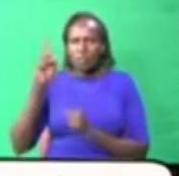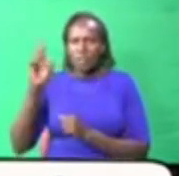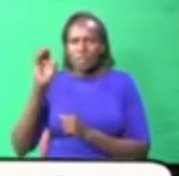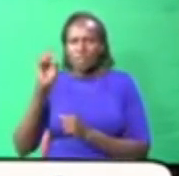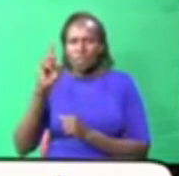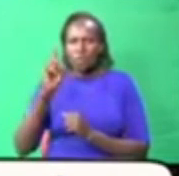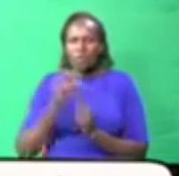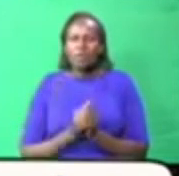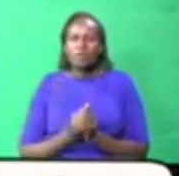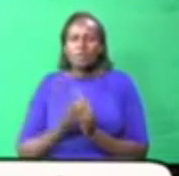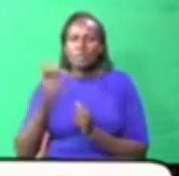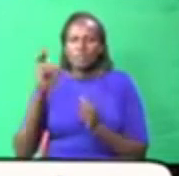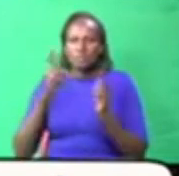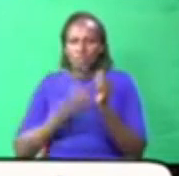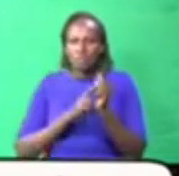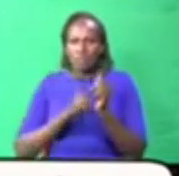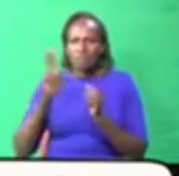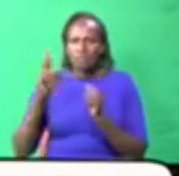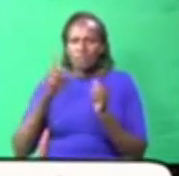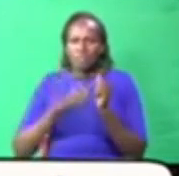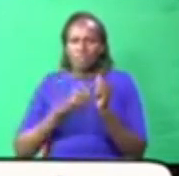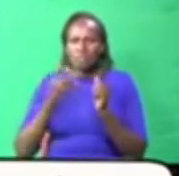number